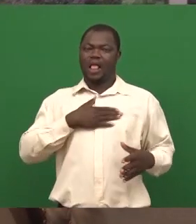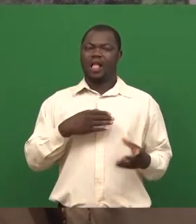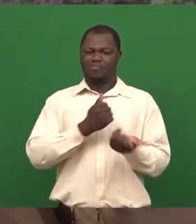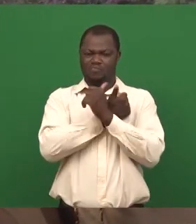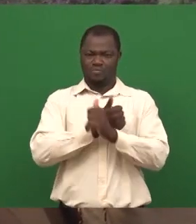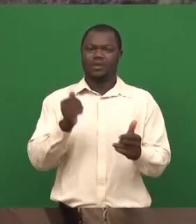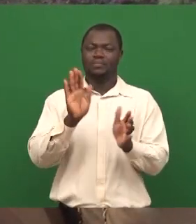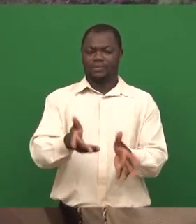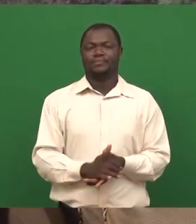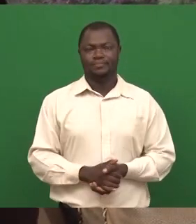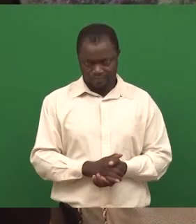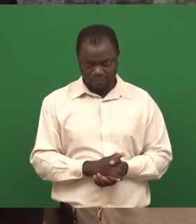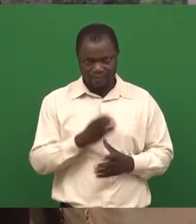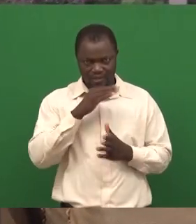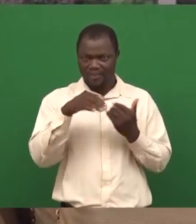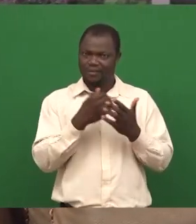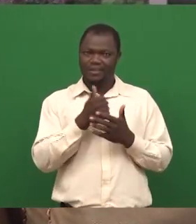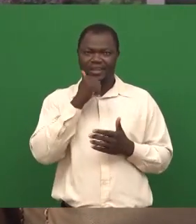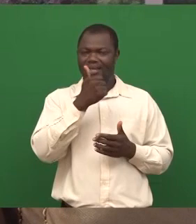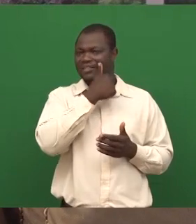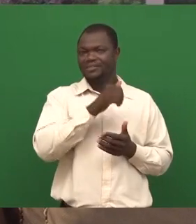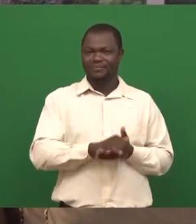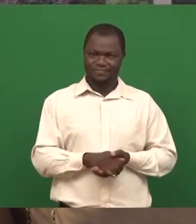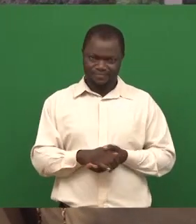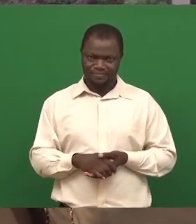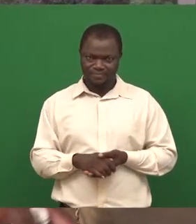havana kuzomborambana. Mashoko makukutu akanaka.